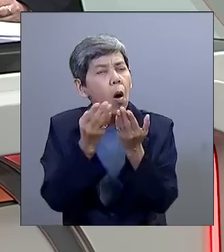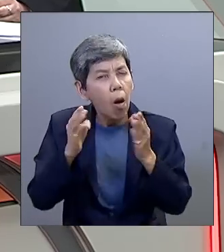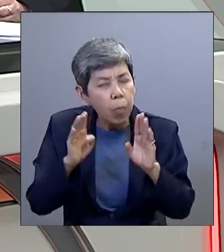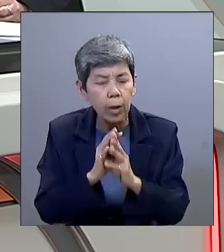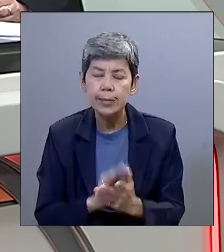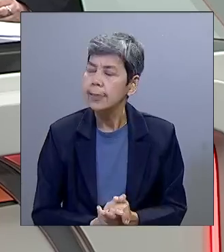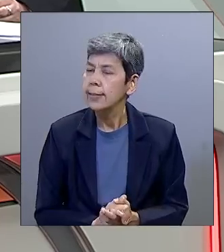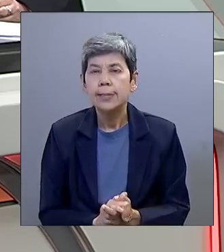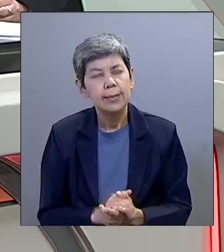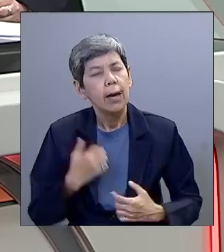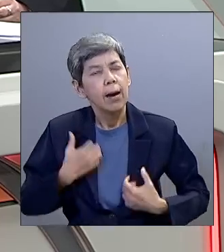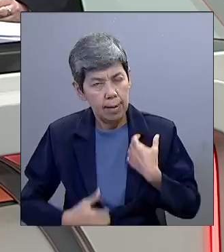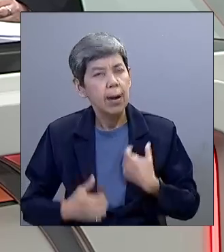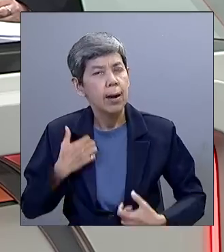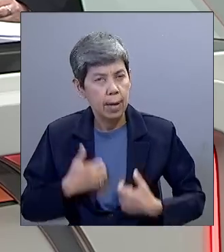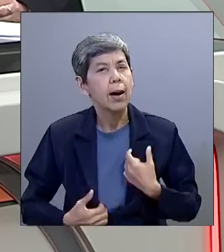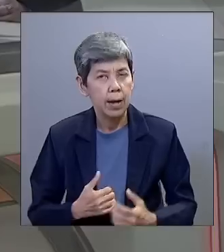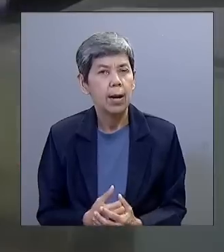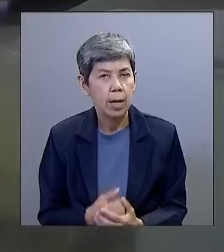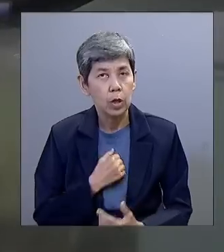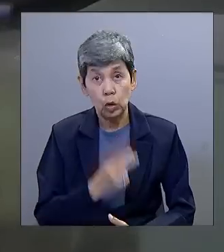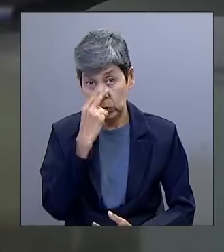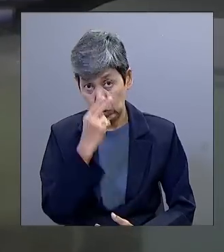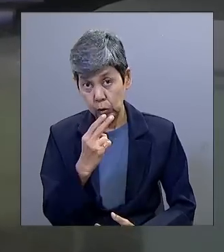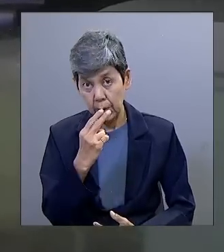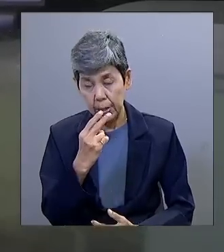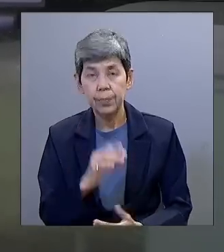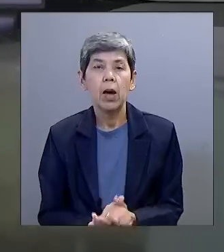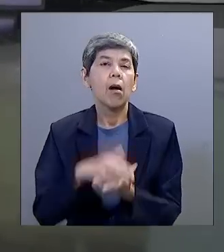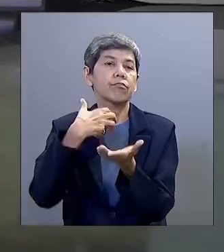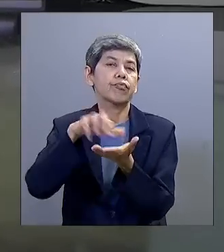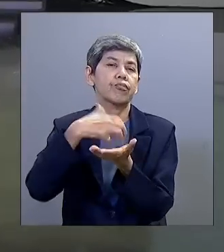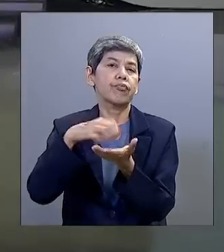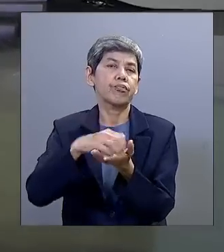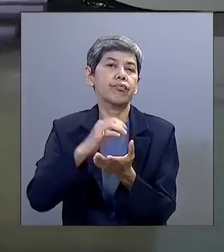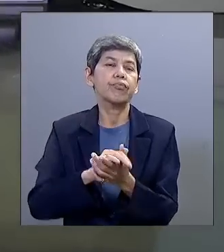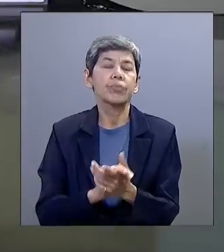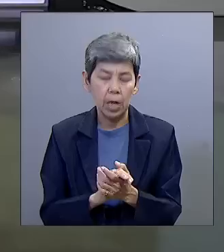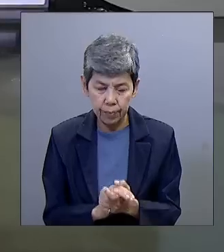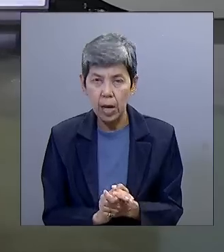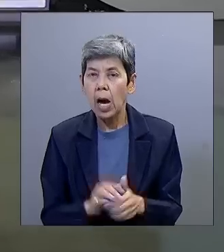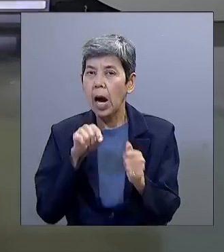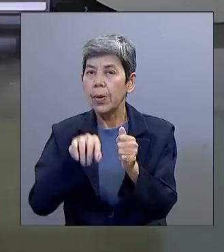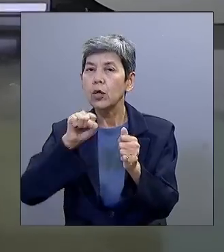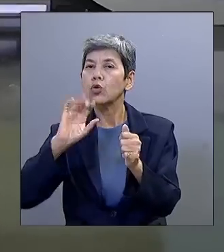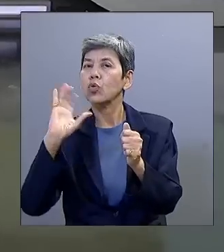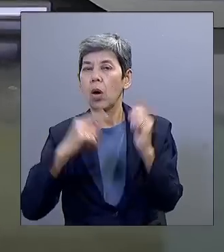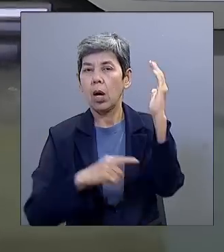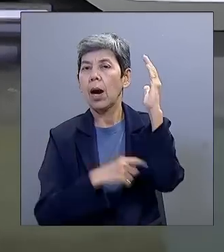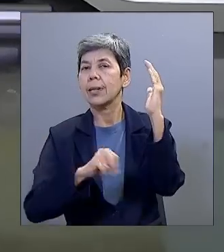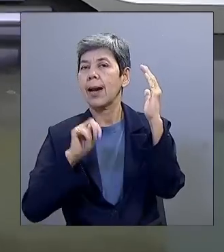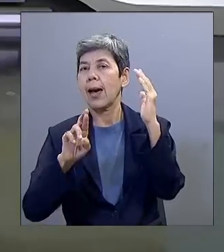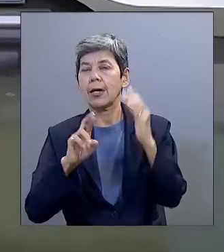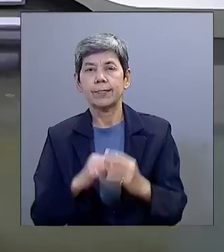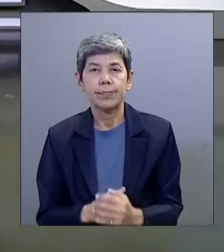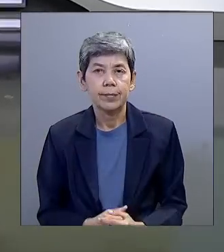ยังคงได้รับความเดือดร้อนมากขึ้นไปอีกค่ะติดตามจากคุณติชิลาพุทธสารพันธ์รายงานสดเข้ามาจากตำบลมูโนอำเภอสุไหงโกลกจังหวัดนราธิวาส